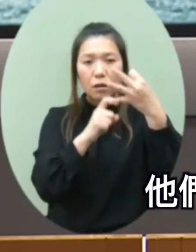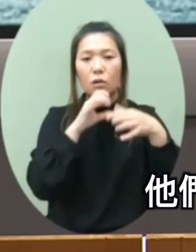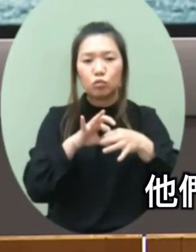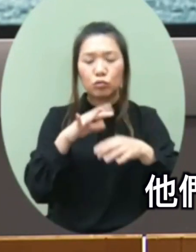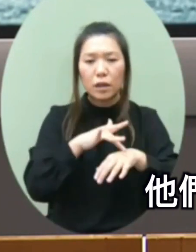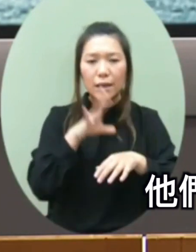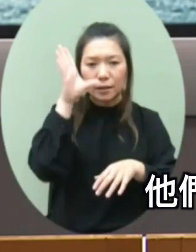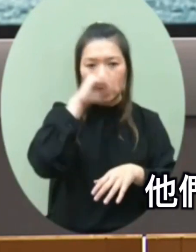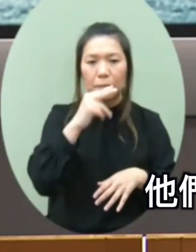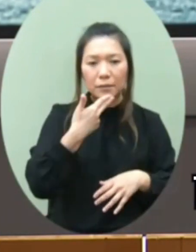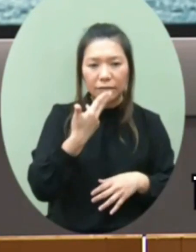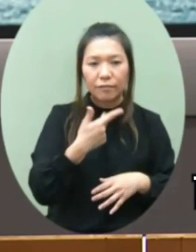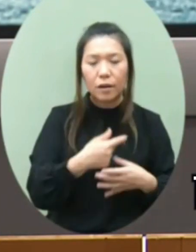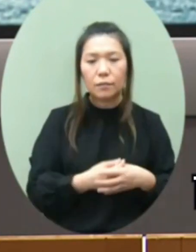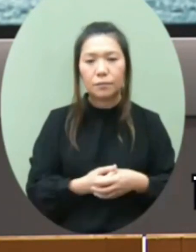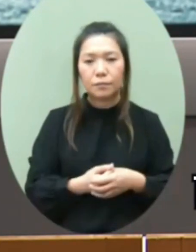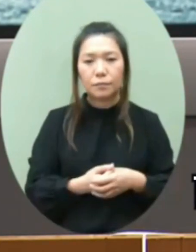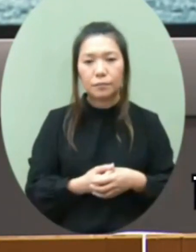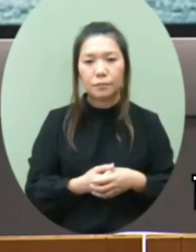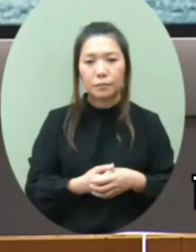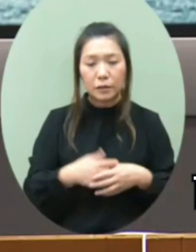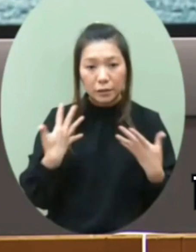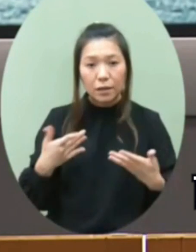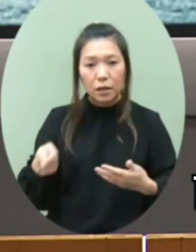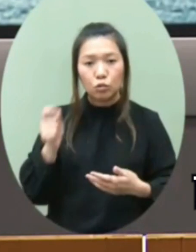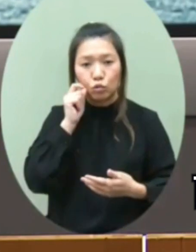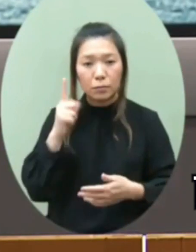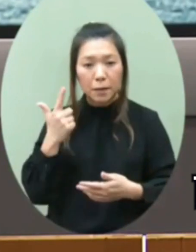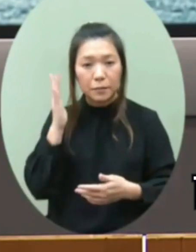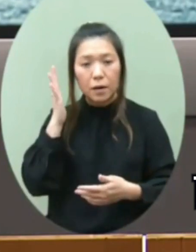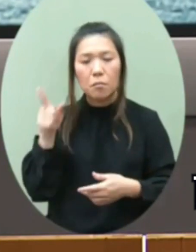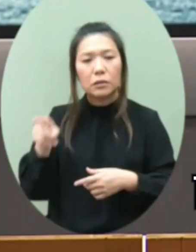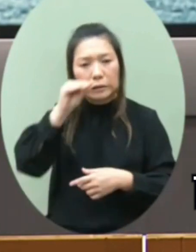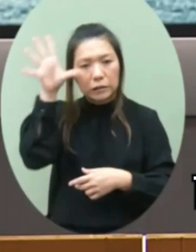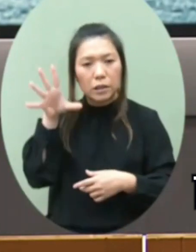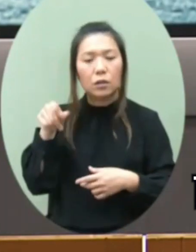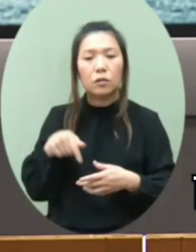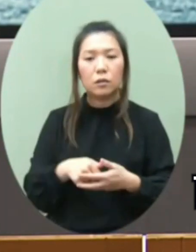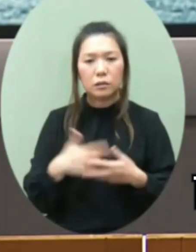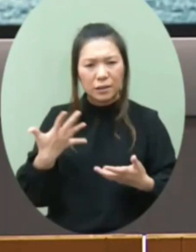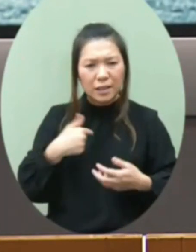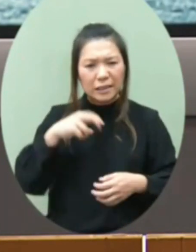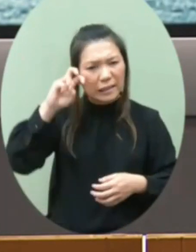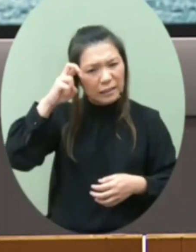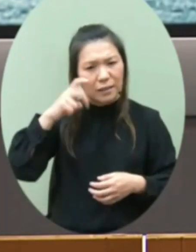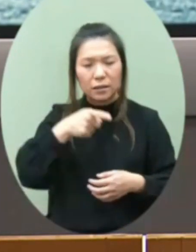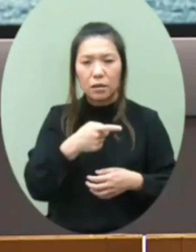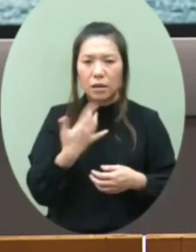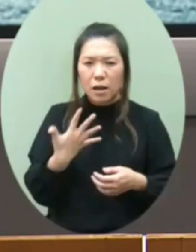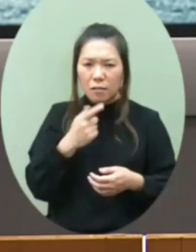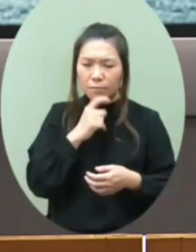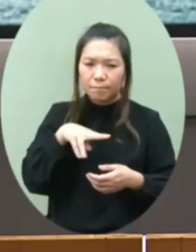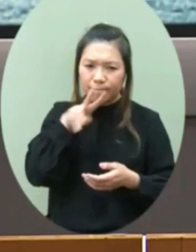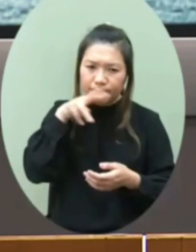係、是、晚餐嚟嘅。咁而呢位人士就好似係朝頭早，咁我哋都喺度研究緊，即係話同埋調查緊